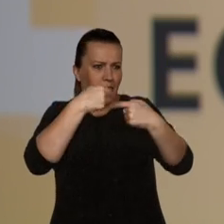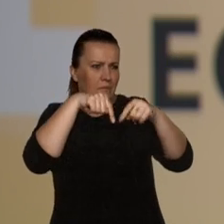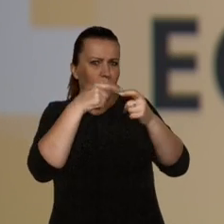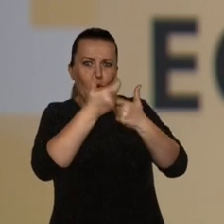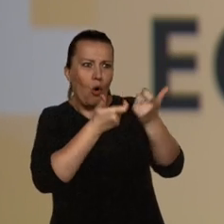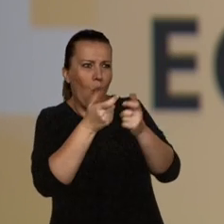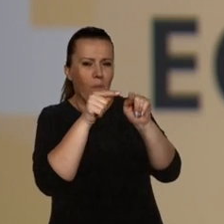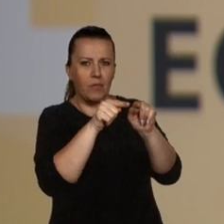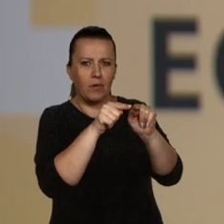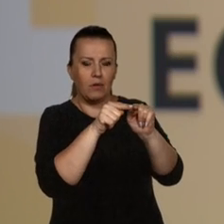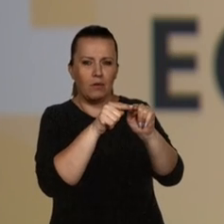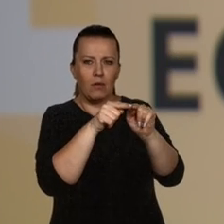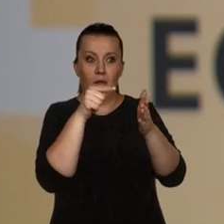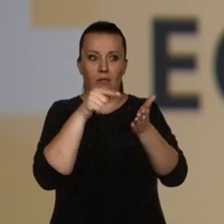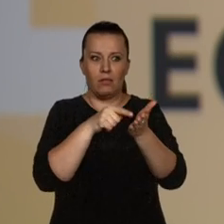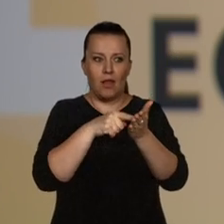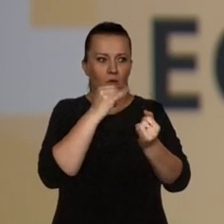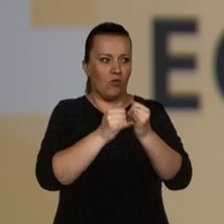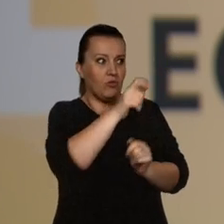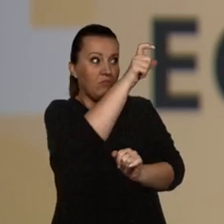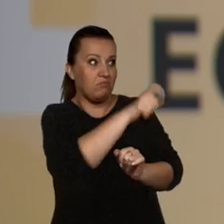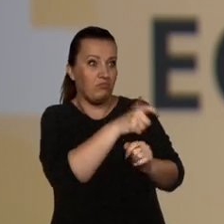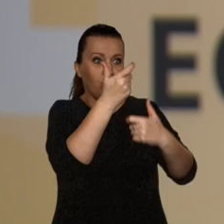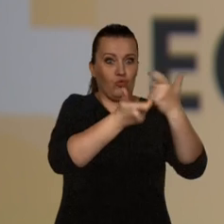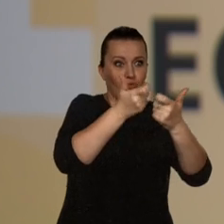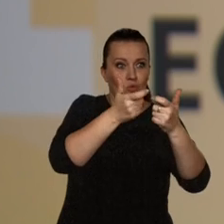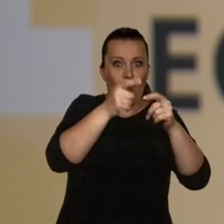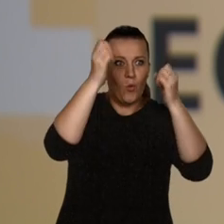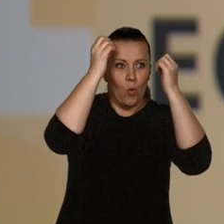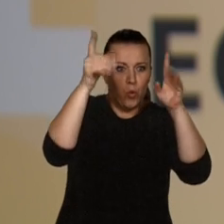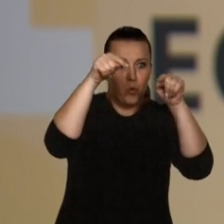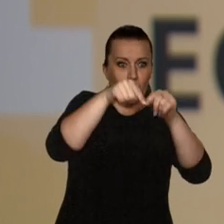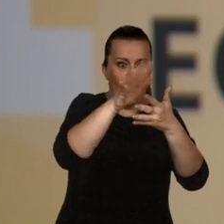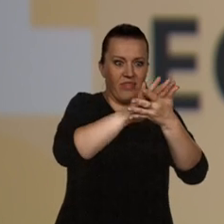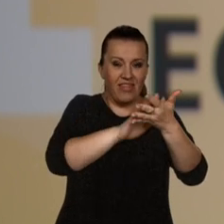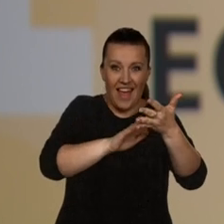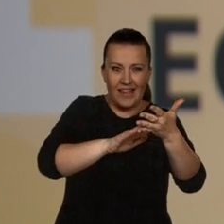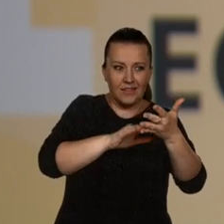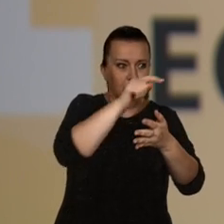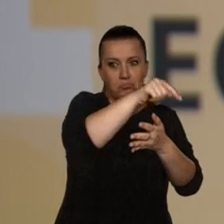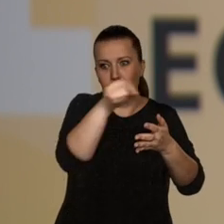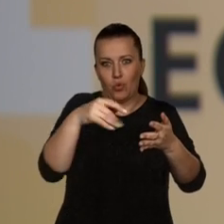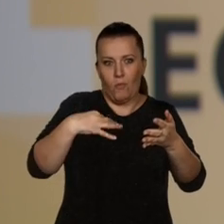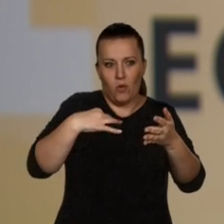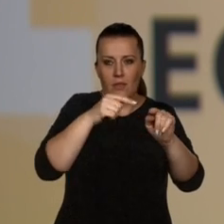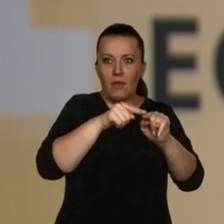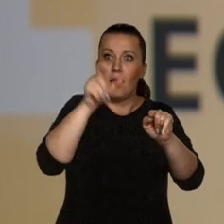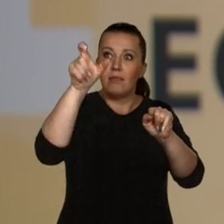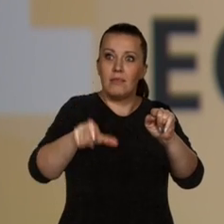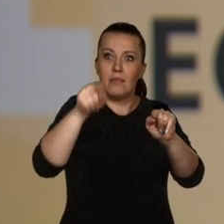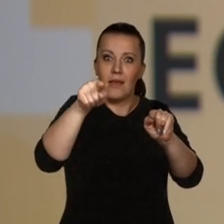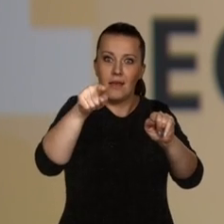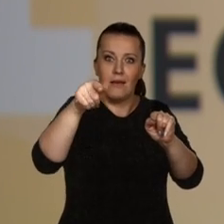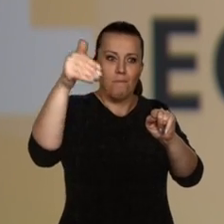kształtuje. Dlatego tekst, który jest kształtowany przez człowieka, może być czytany